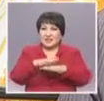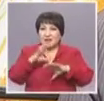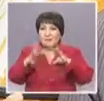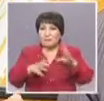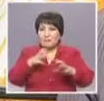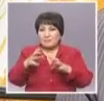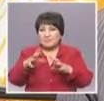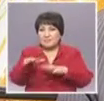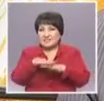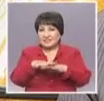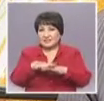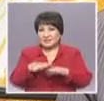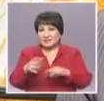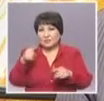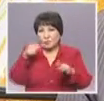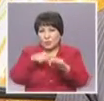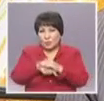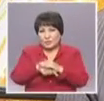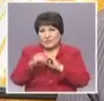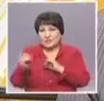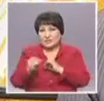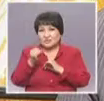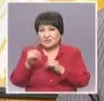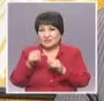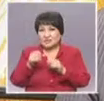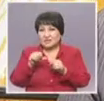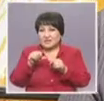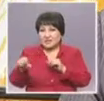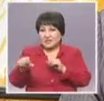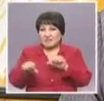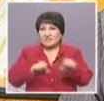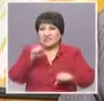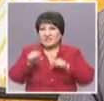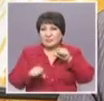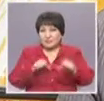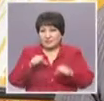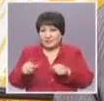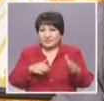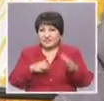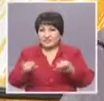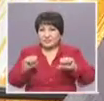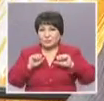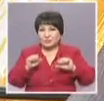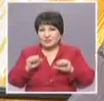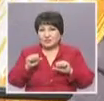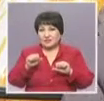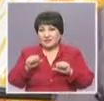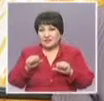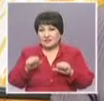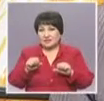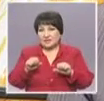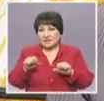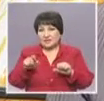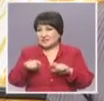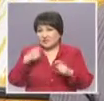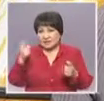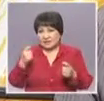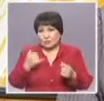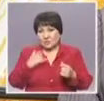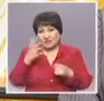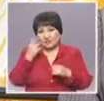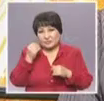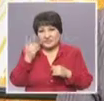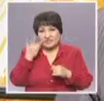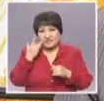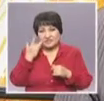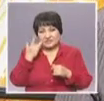заинтересованы именно в велосипедном движении спорта. И недаром у нас в Алмате проводятся очень